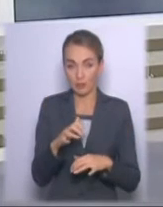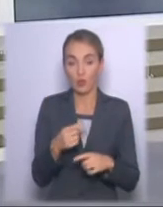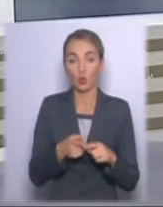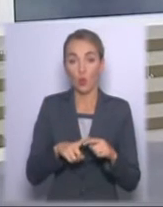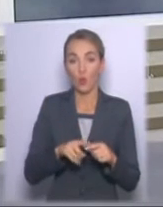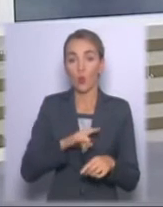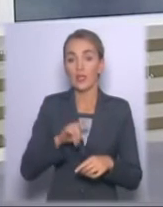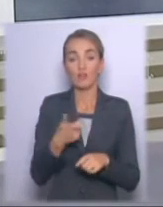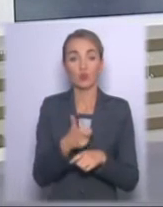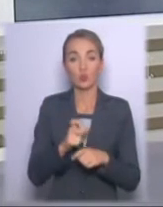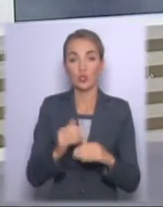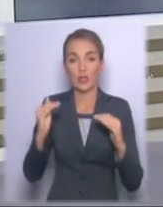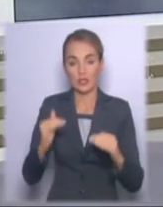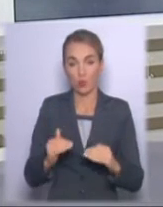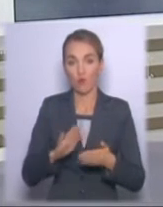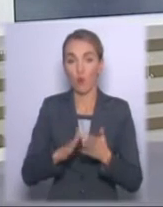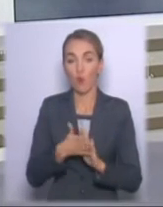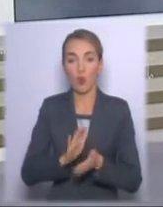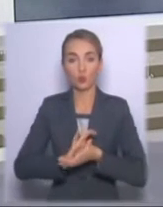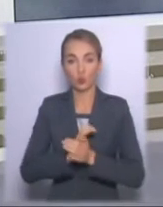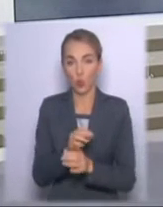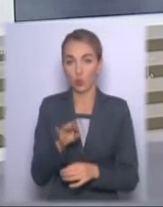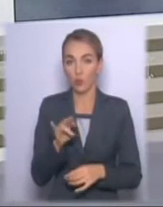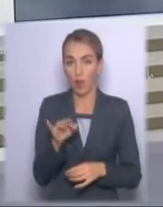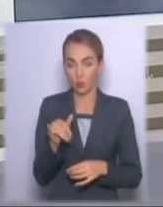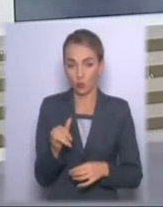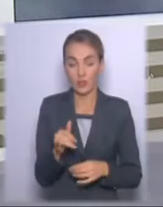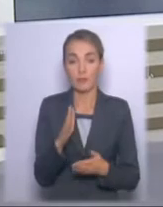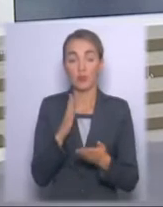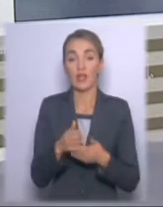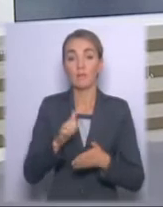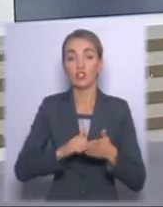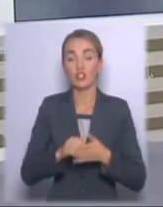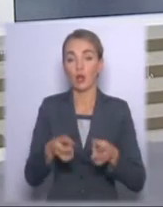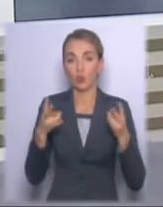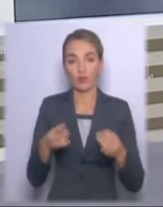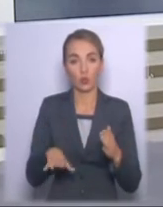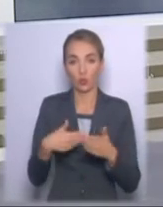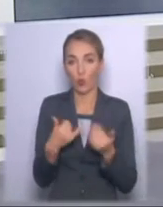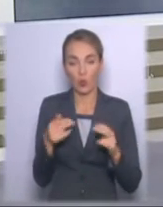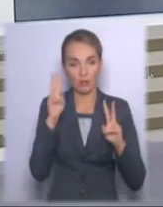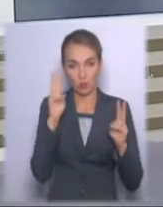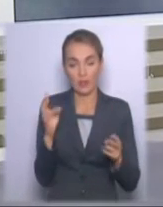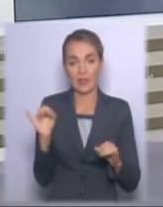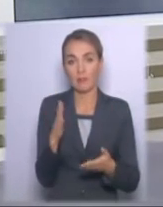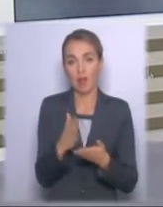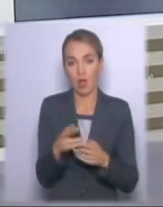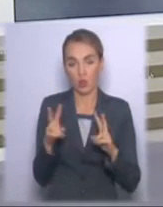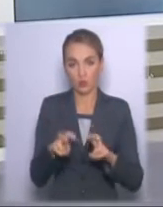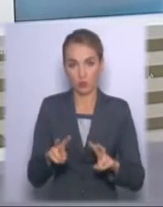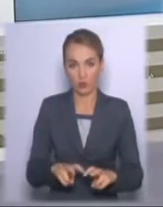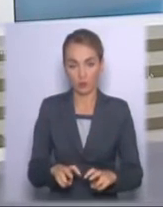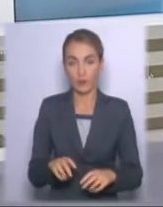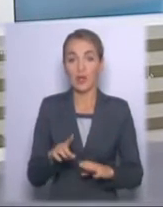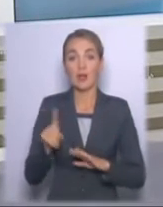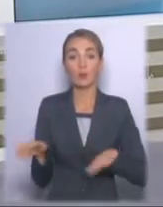летів дуже низько в умовах густого туману. Щоправда, безпосередня причина катастрофи допоки невідома і підлягає розслідуванню. За